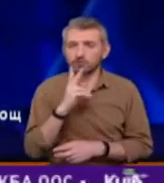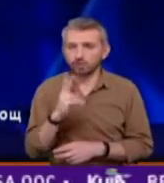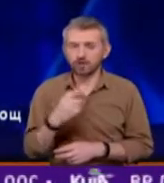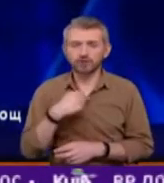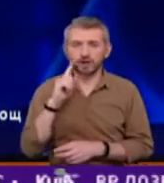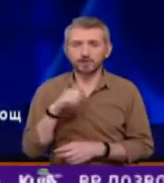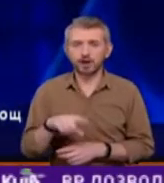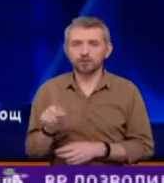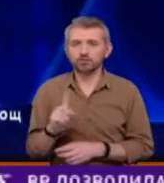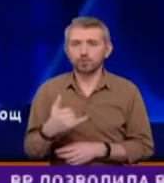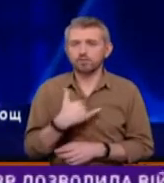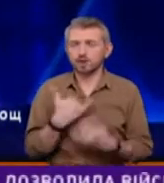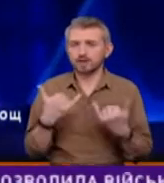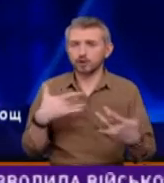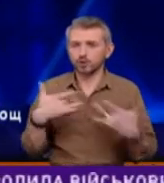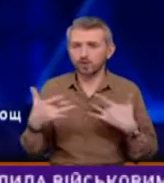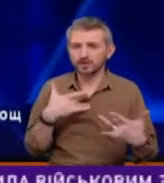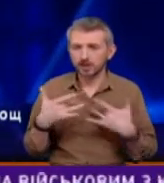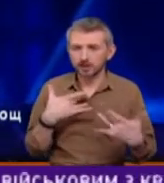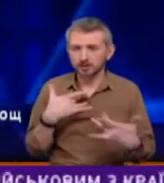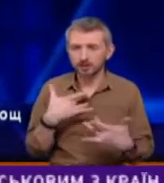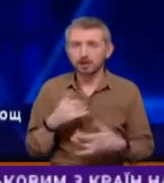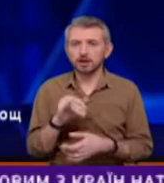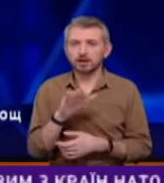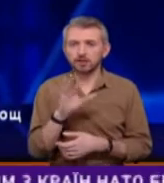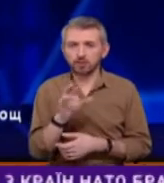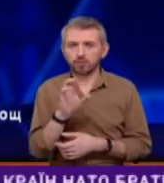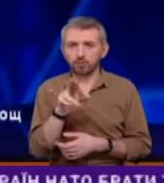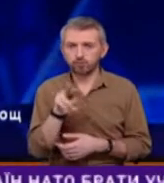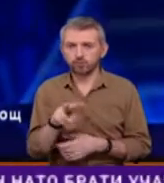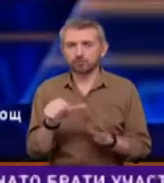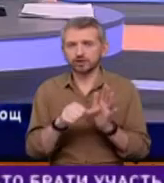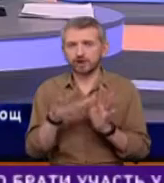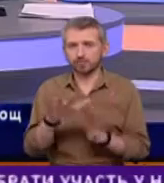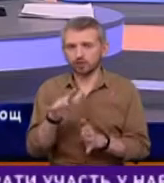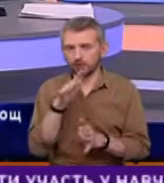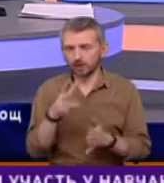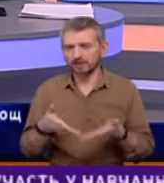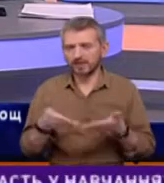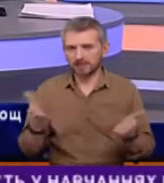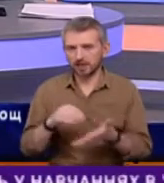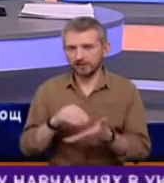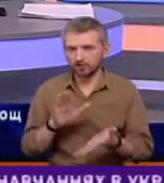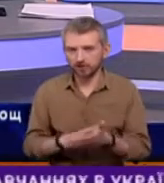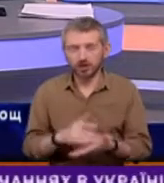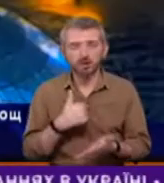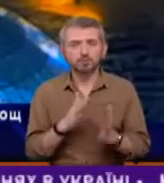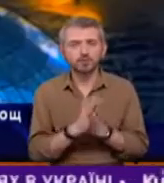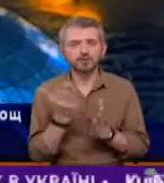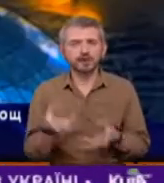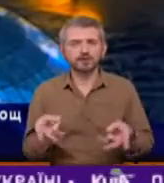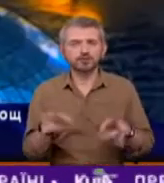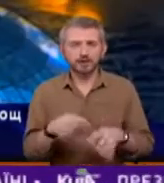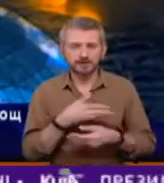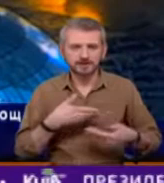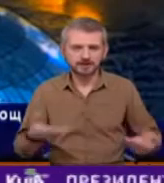знаю, що в мене зараз концерт, на славі концерти, і в Бобу 65 років на сцені відмічає. Прошу вас залишатися біля екранів,